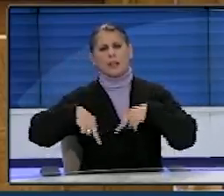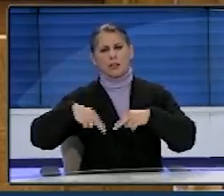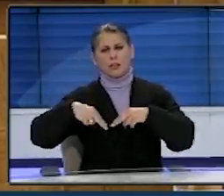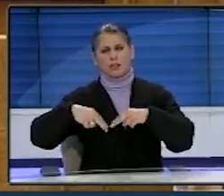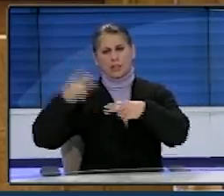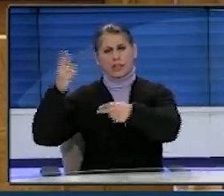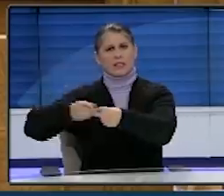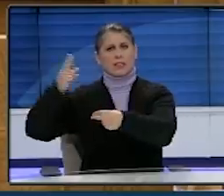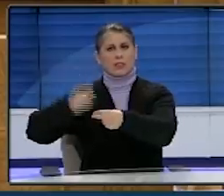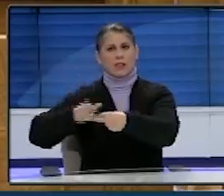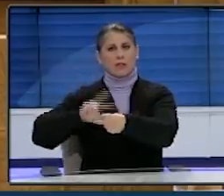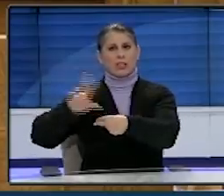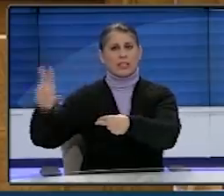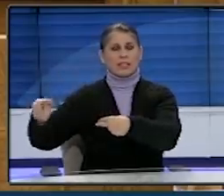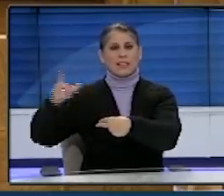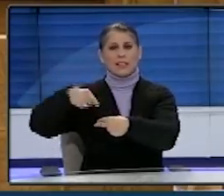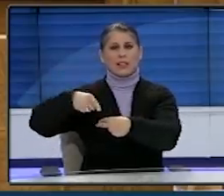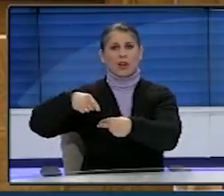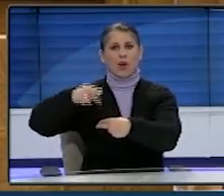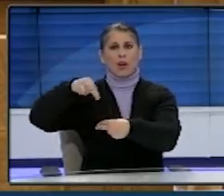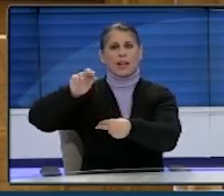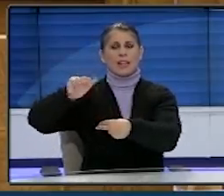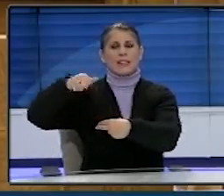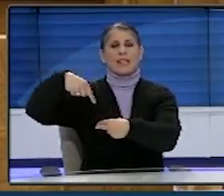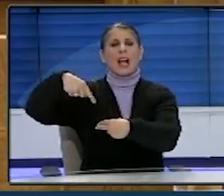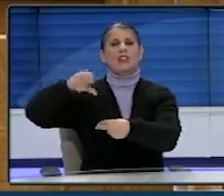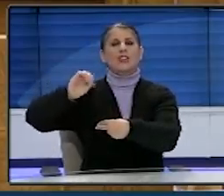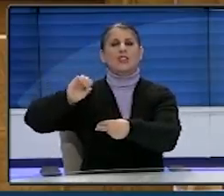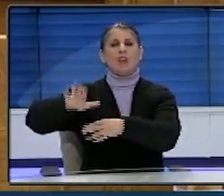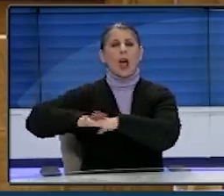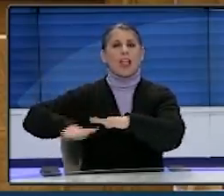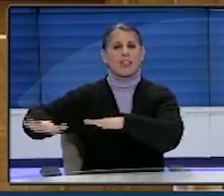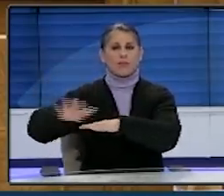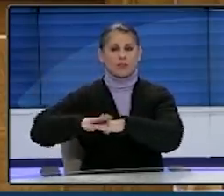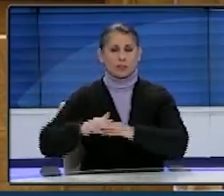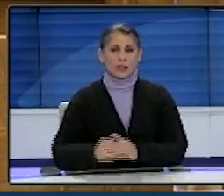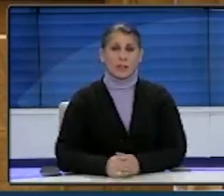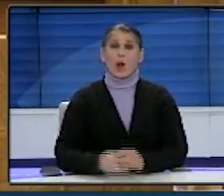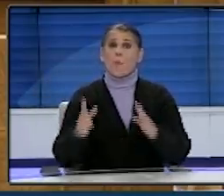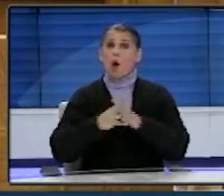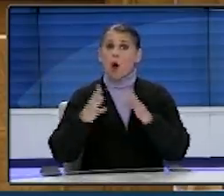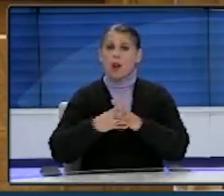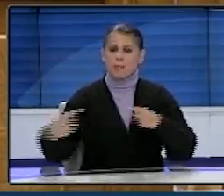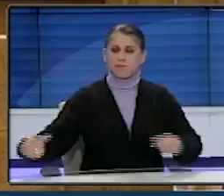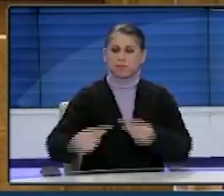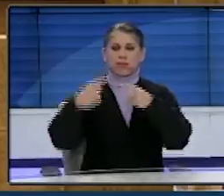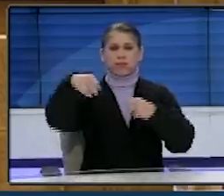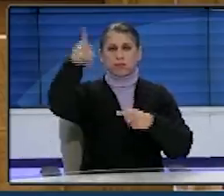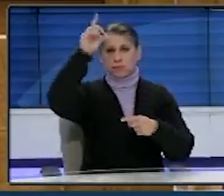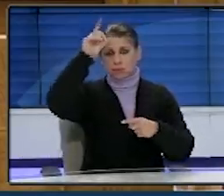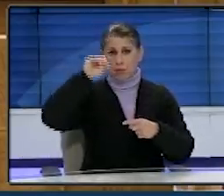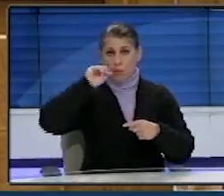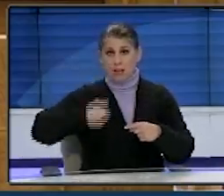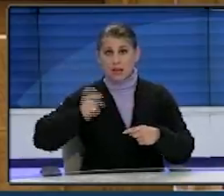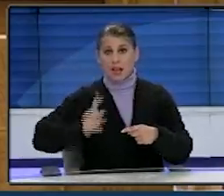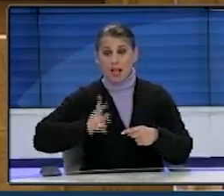αφού τα θεωρεί κοινό νατοϊκό έδαφος, λέει. Η πολεμική σύγκρουση στην Ουκρανία πυροδοτεί